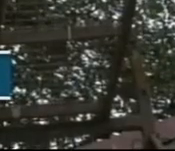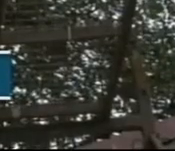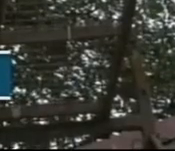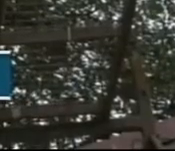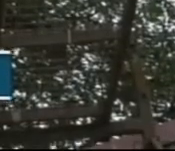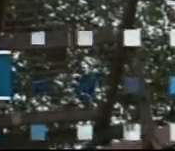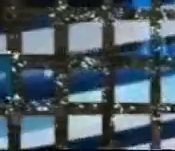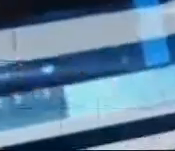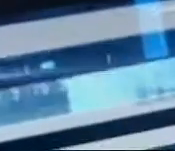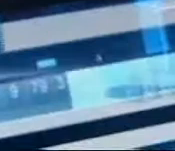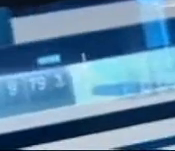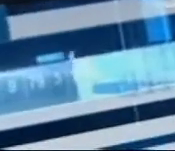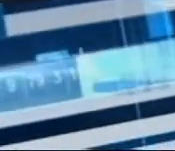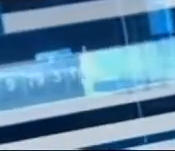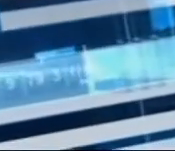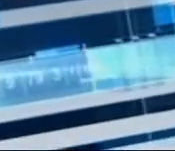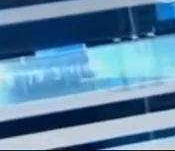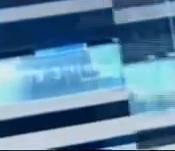жазда